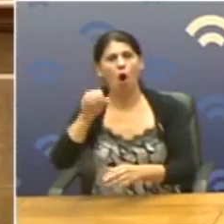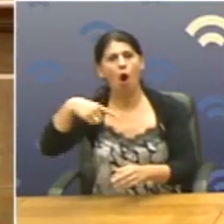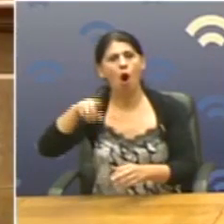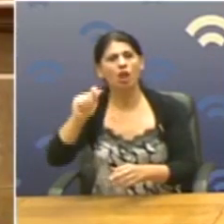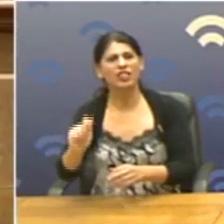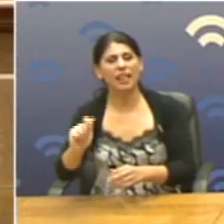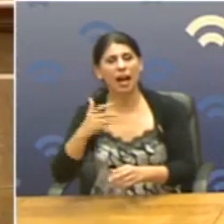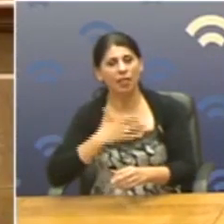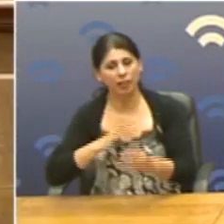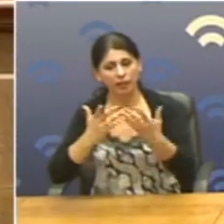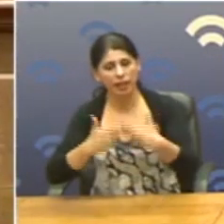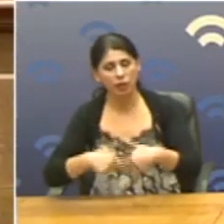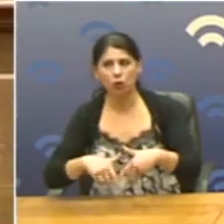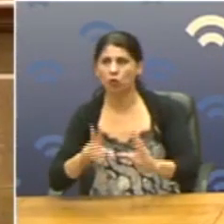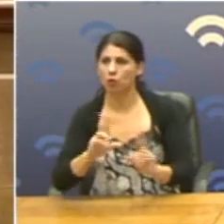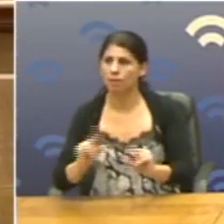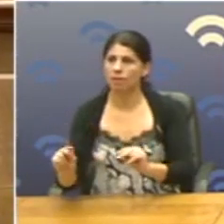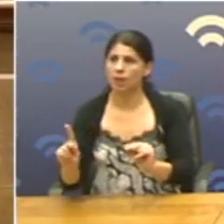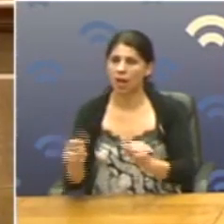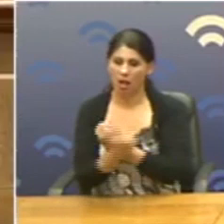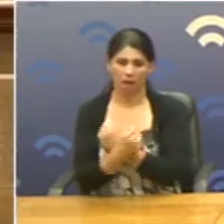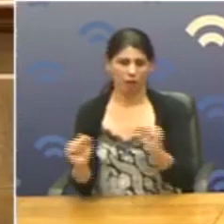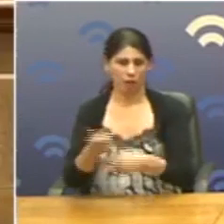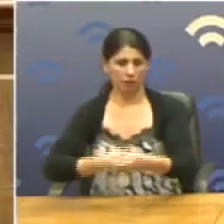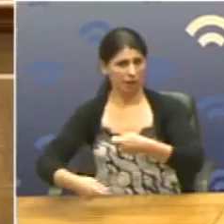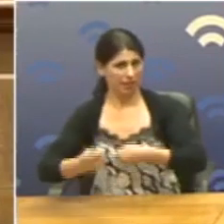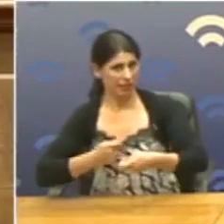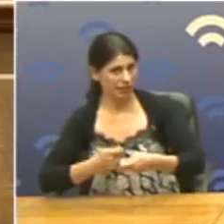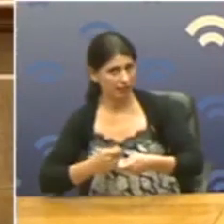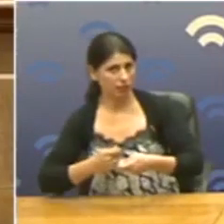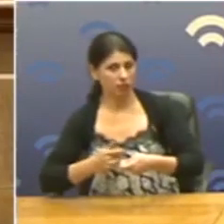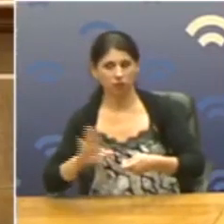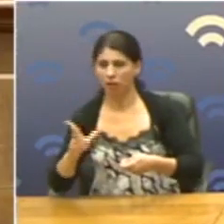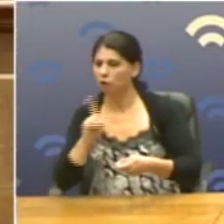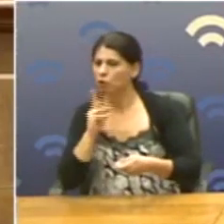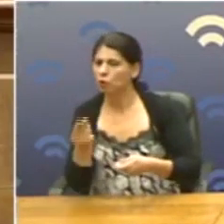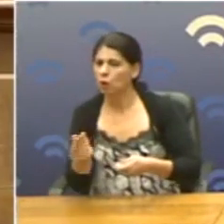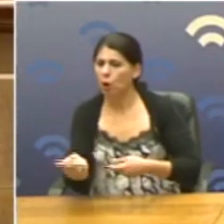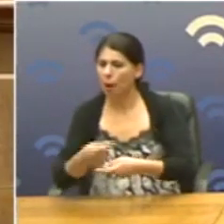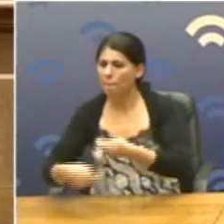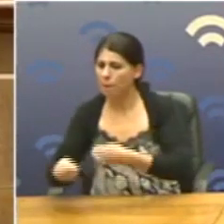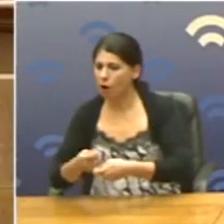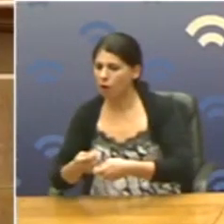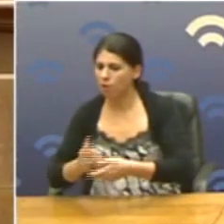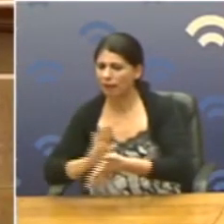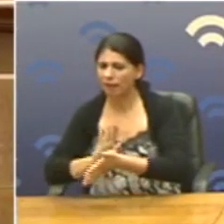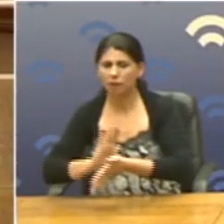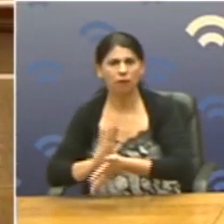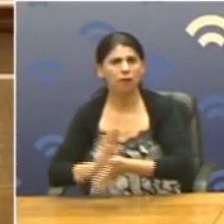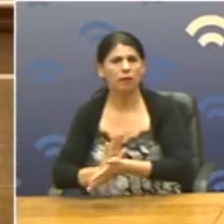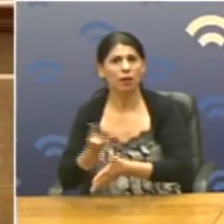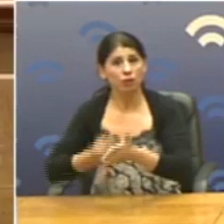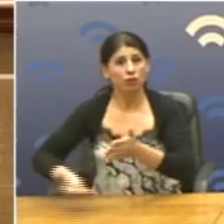να λειτουργούν είτε ως αυτοτελείς επιχειρήσεις, εμπορευματοποιώντας ακόμα περισσότερο